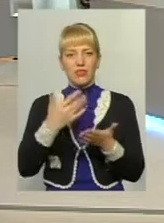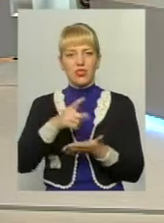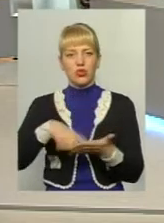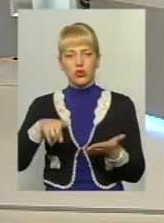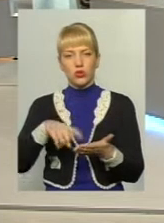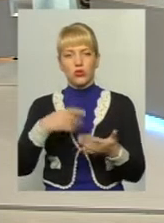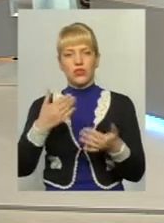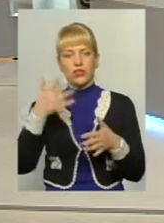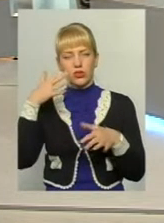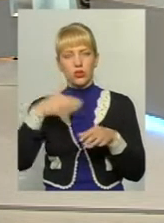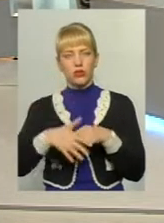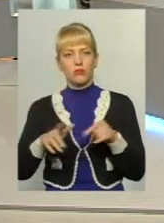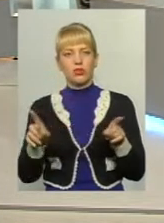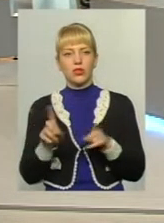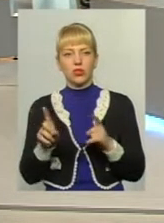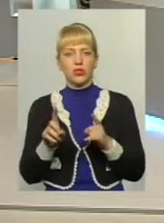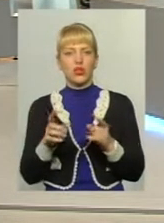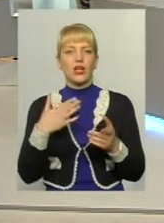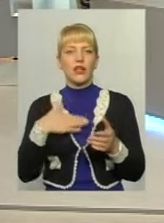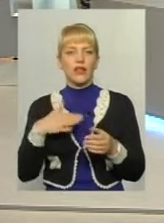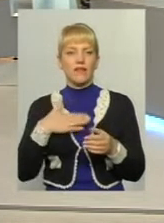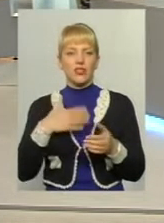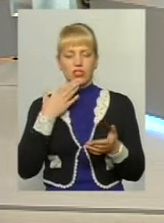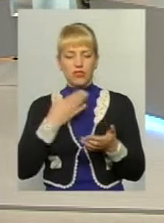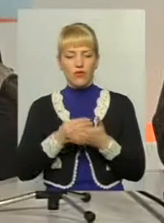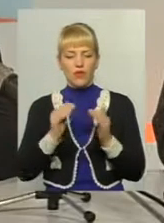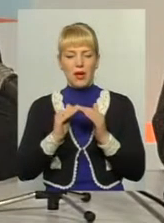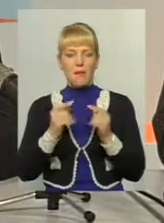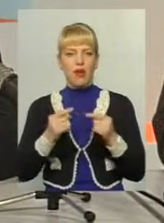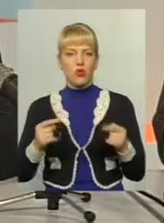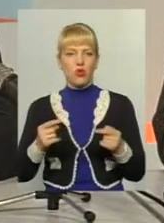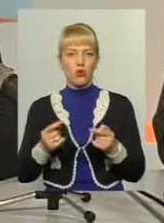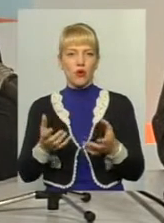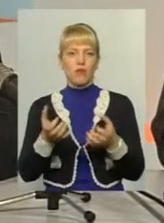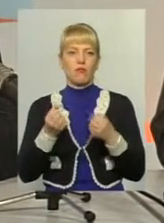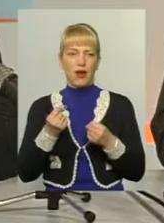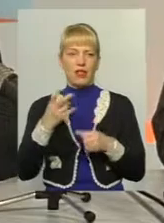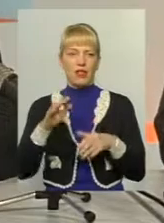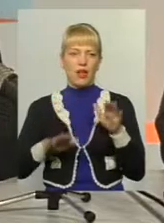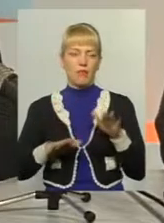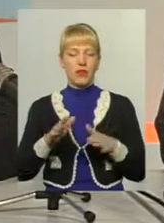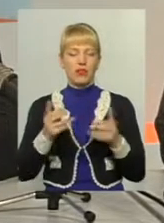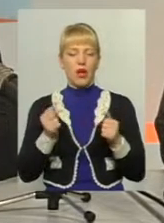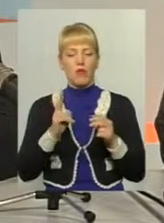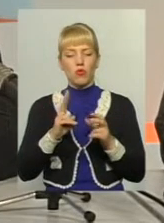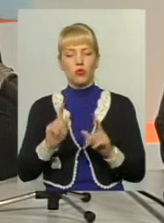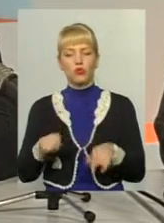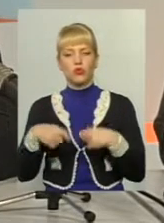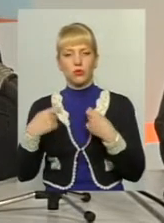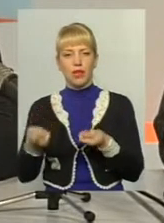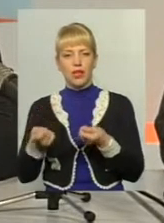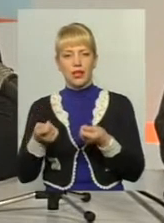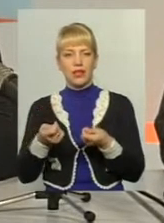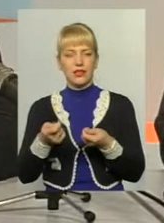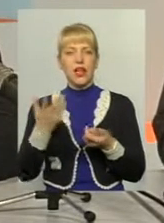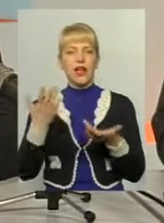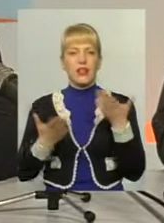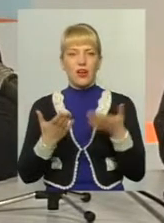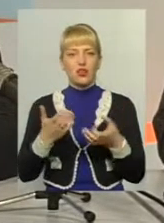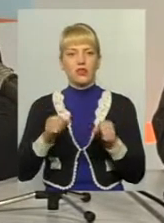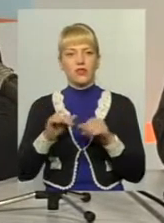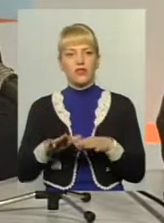вони не могли прийняти по ряду причин на баланс свій будинок. І казали, ви не прийняли, то як же ж можете ним управляти. Зараз